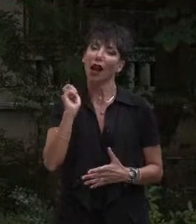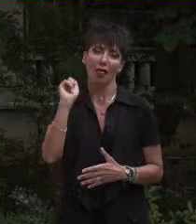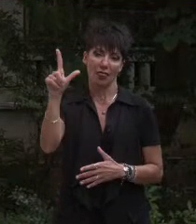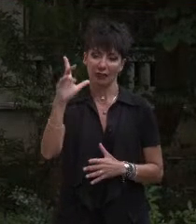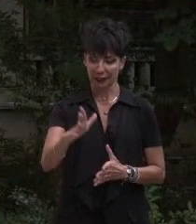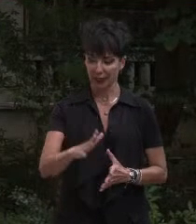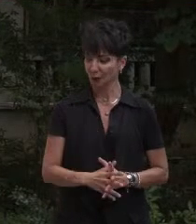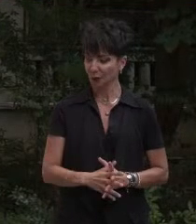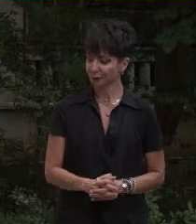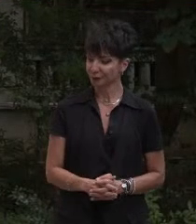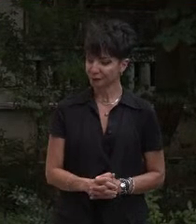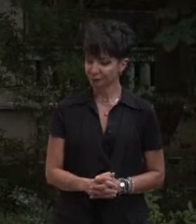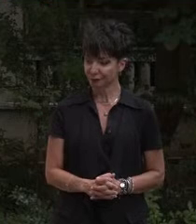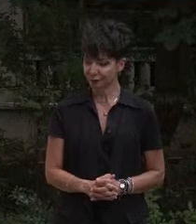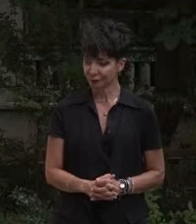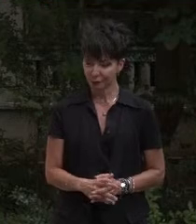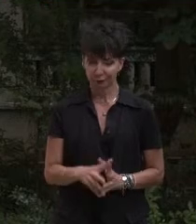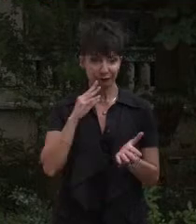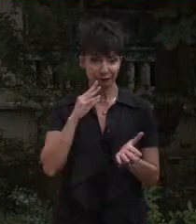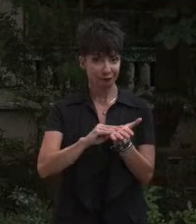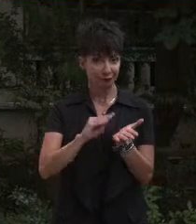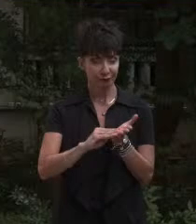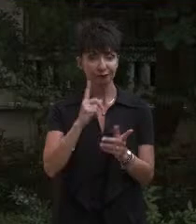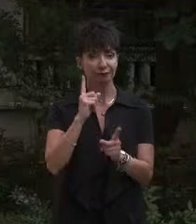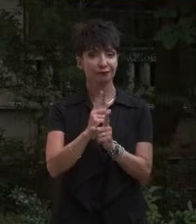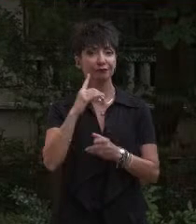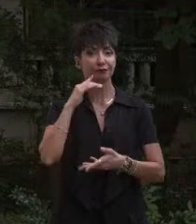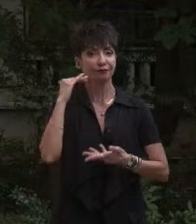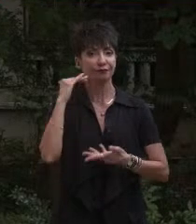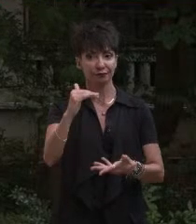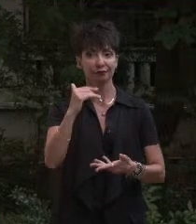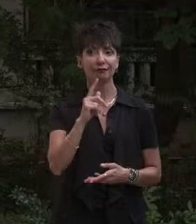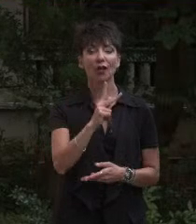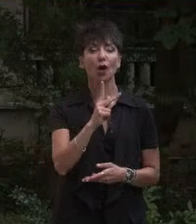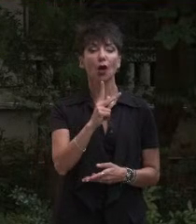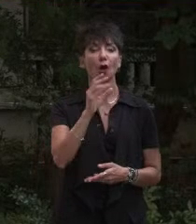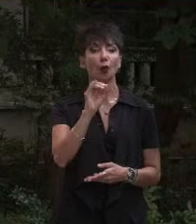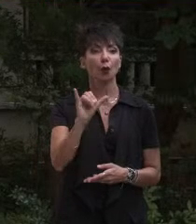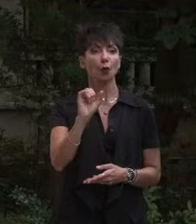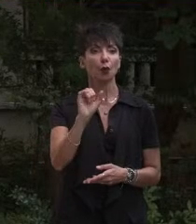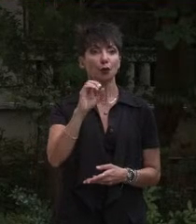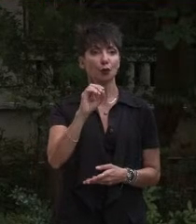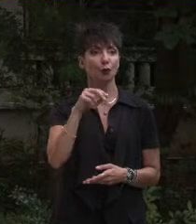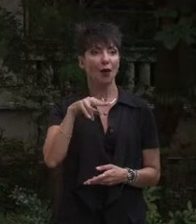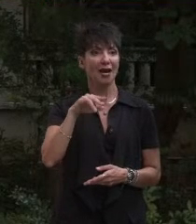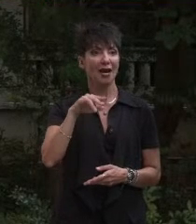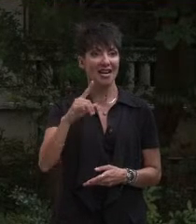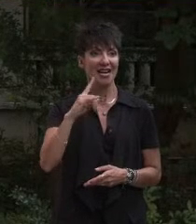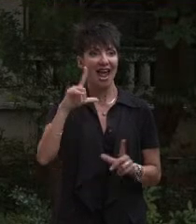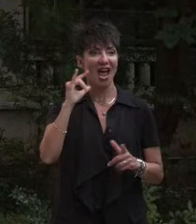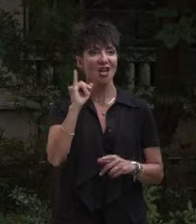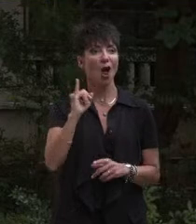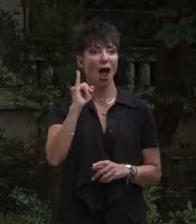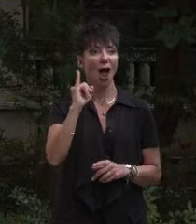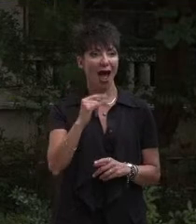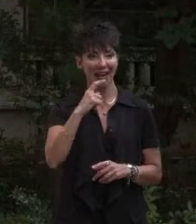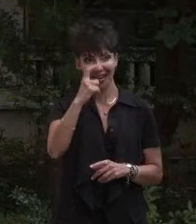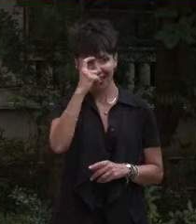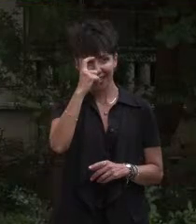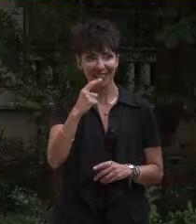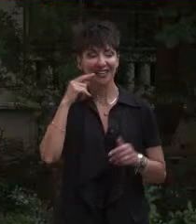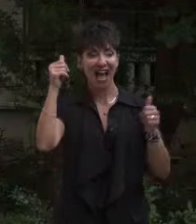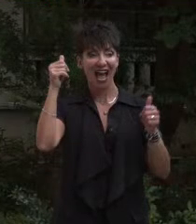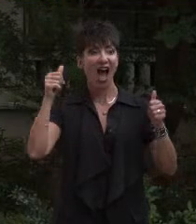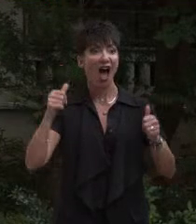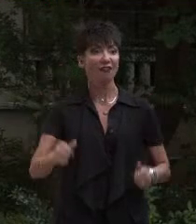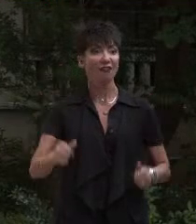αποσταλεί. Επίσης, απονέμεται ειδικό βραβείο στην Εκατερίνα Κουσουνή, μαθήτρια Γυμνασίου Αγίου Ιωάννη Κέρκυρας, το έργο της οποίας θα γίνει αφίσα